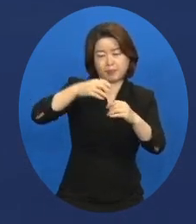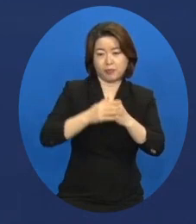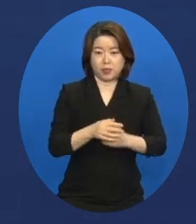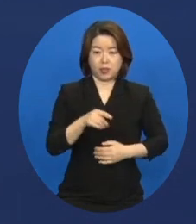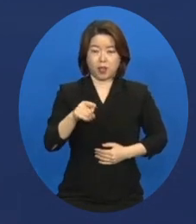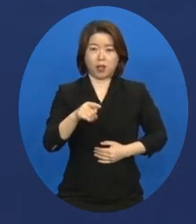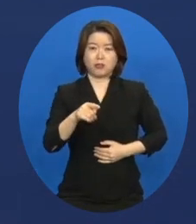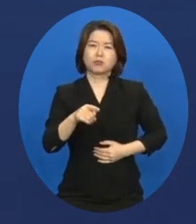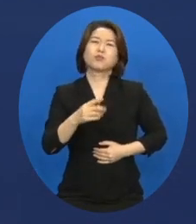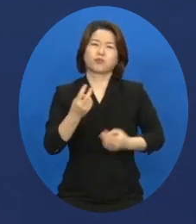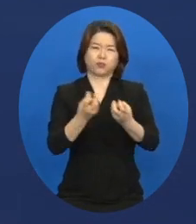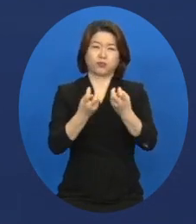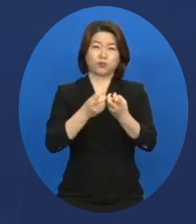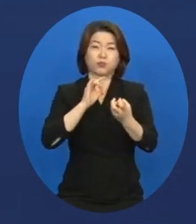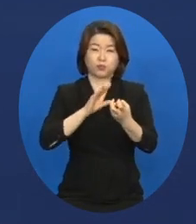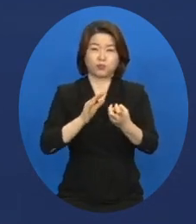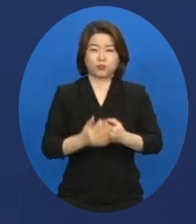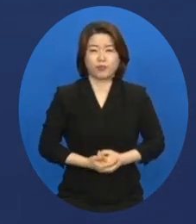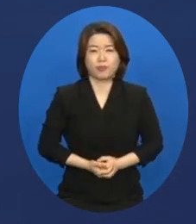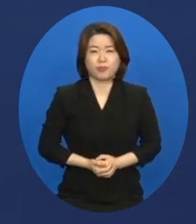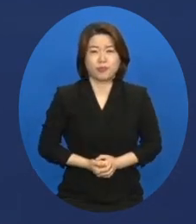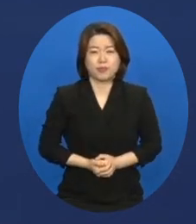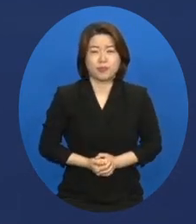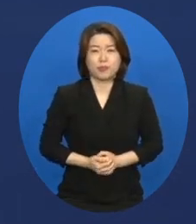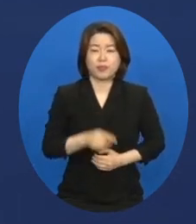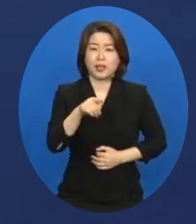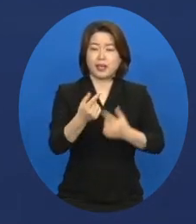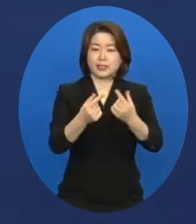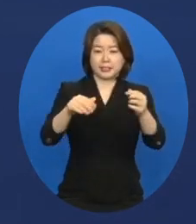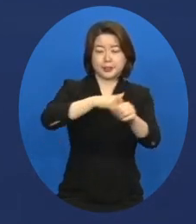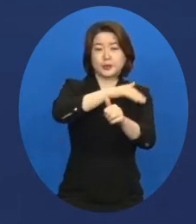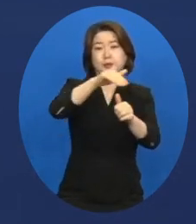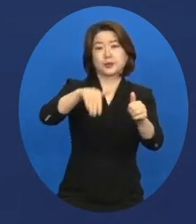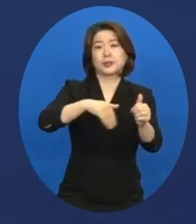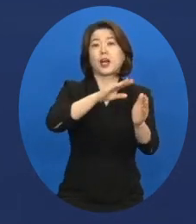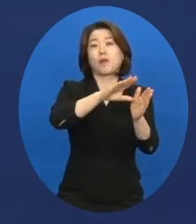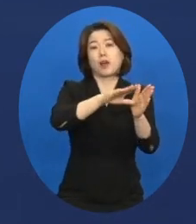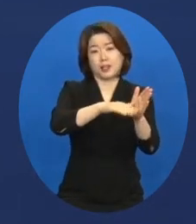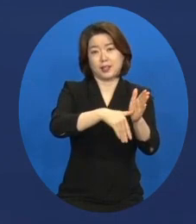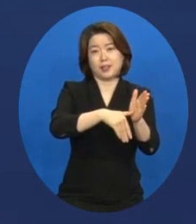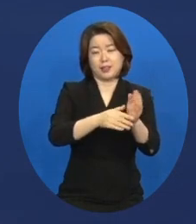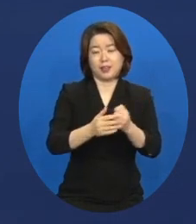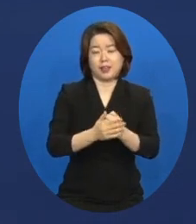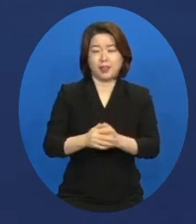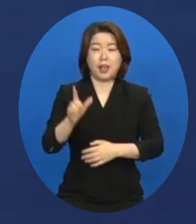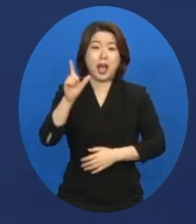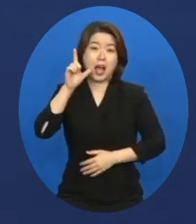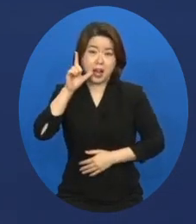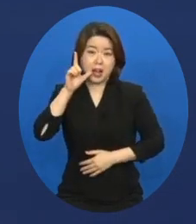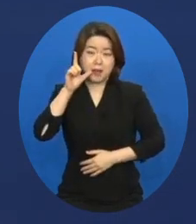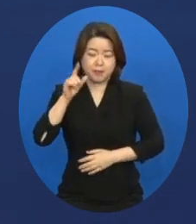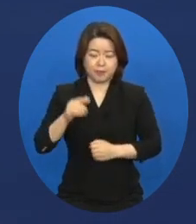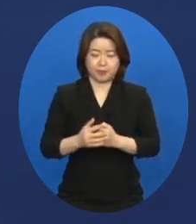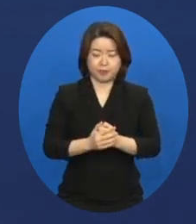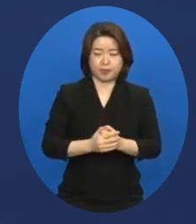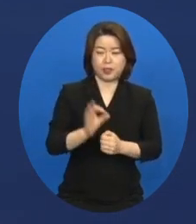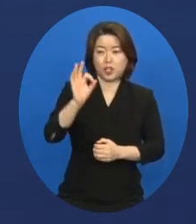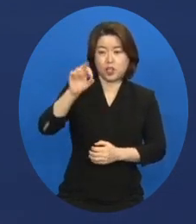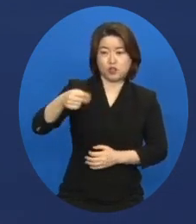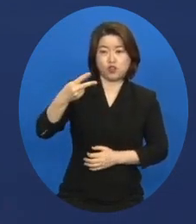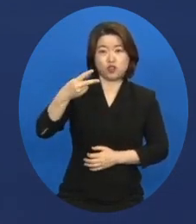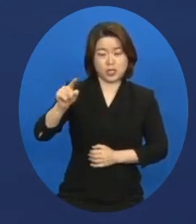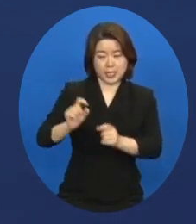없는 여건이었죠. 자, 그런 상황에서 갈렙이 유다 지파의